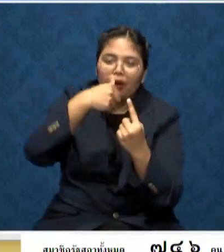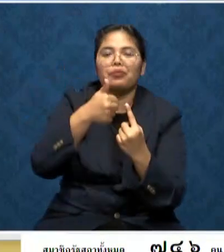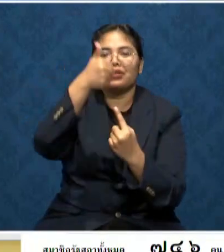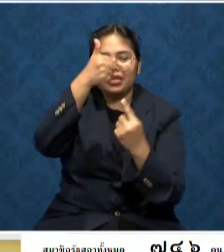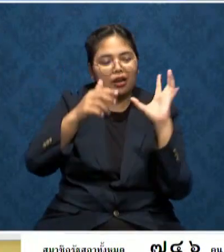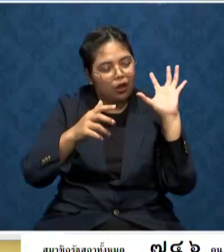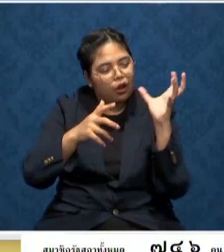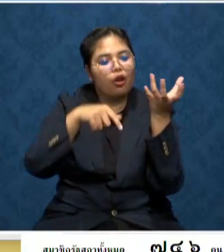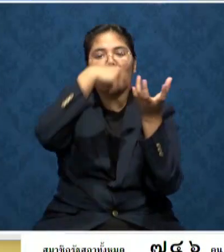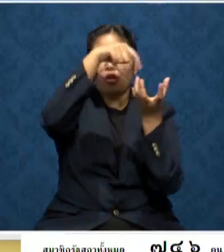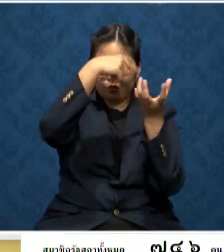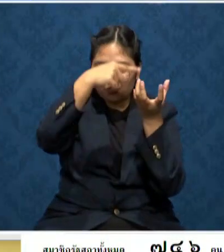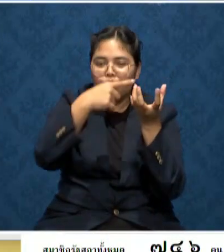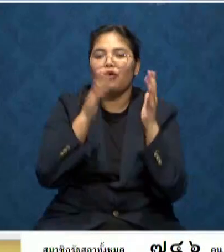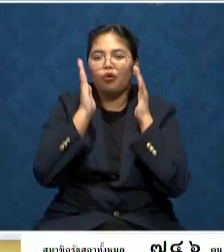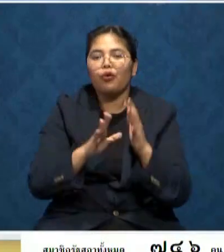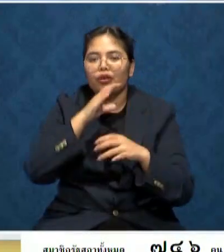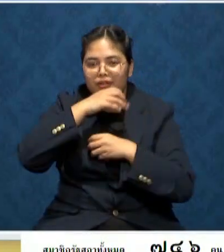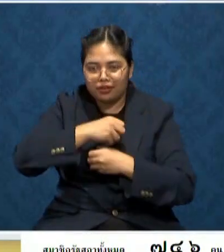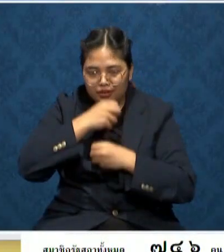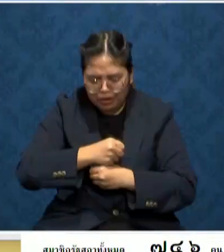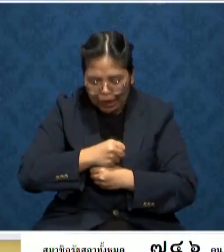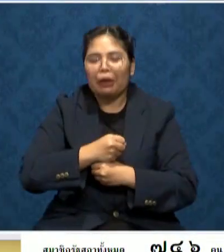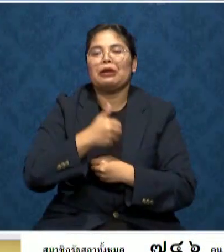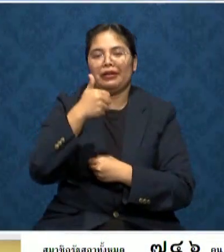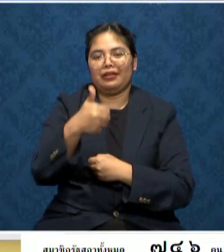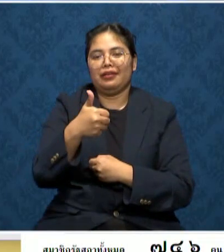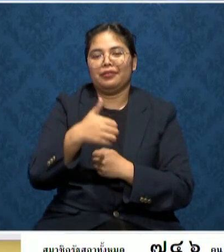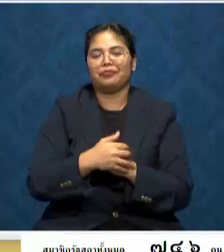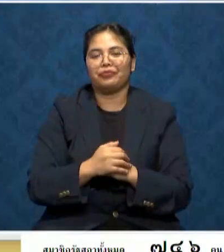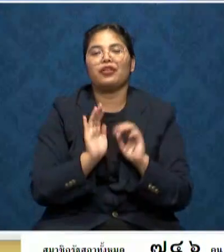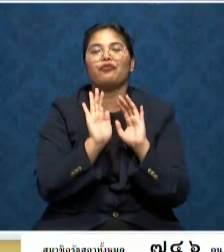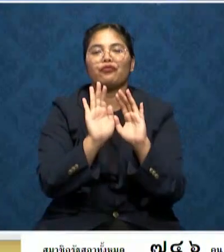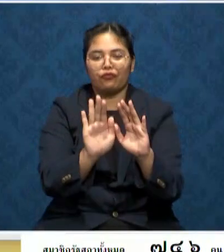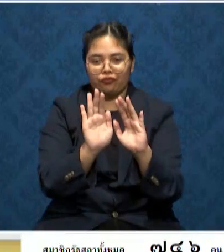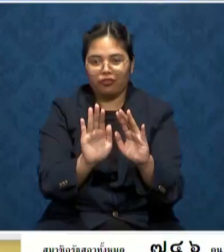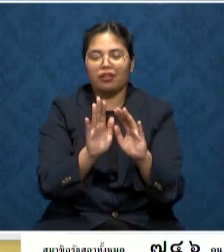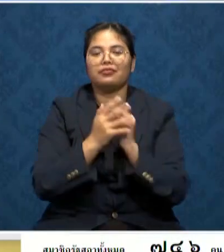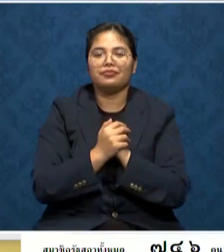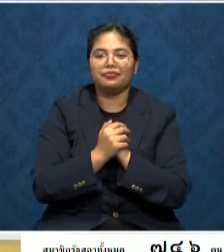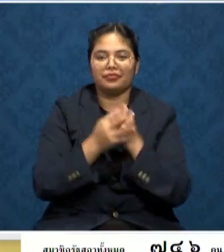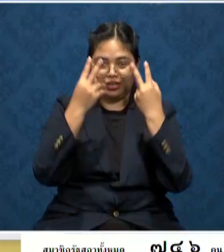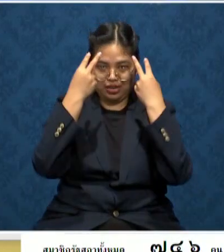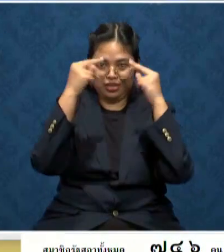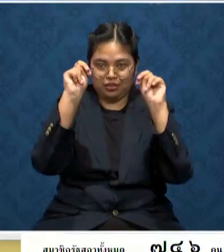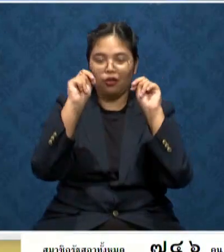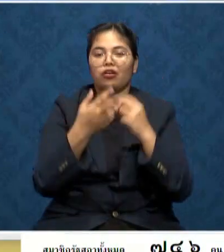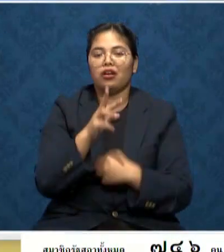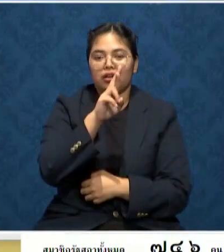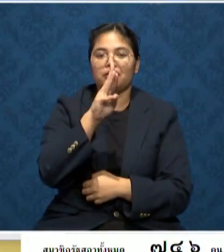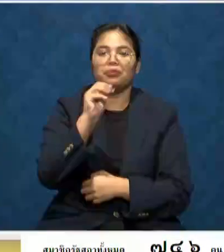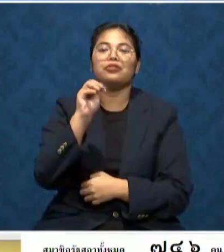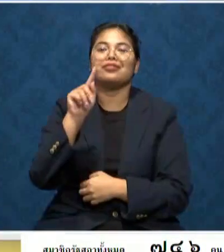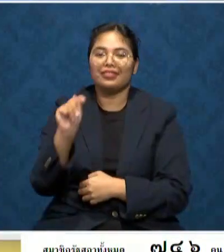องรับ สังคมสูงวัยได้ชดเจนครับดังนั้นขอฝากท่านนายกรมตรีและคณะรมตรี